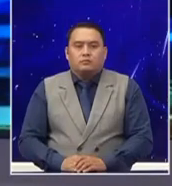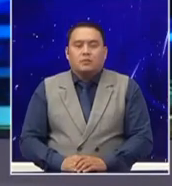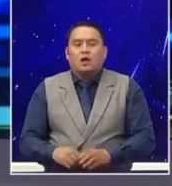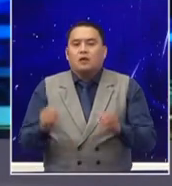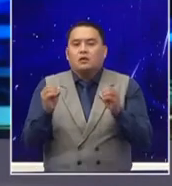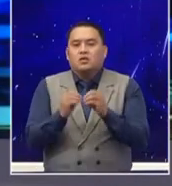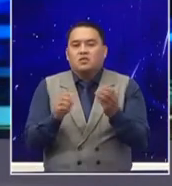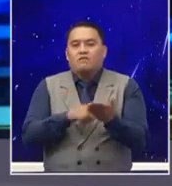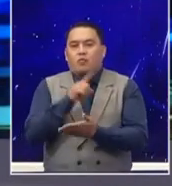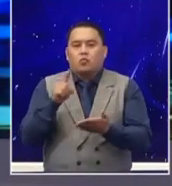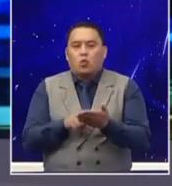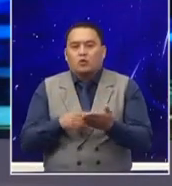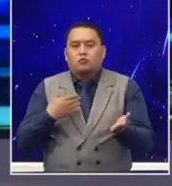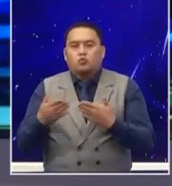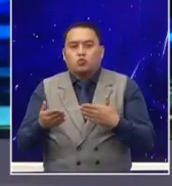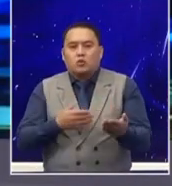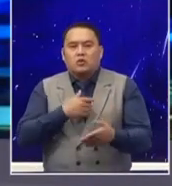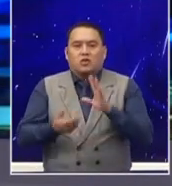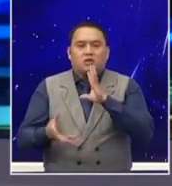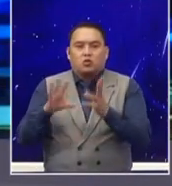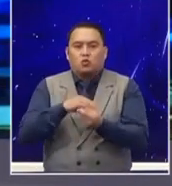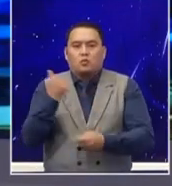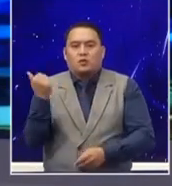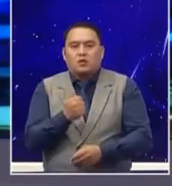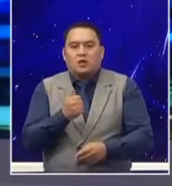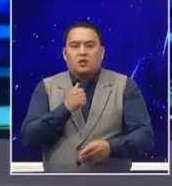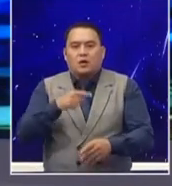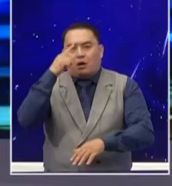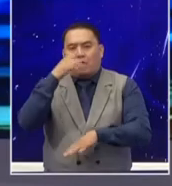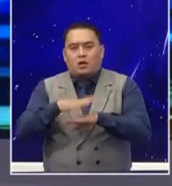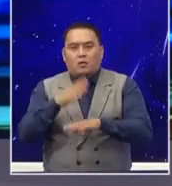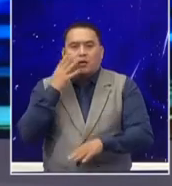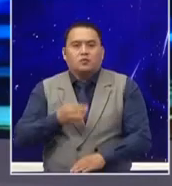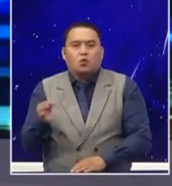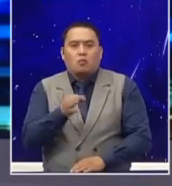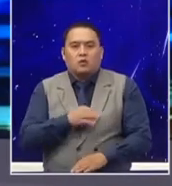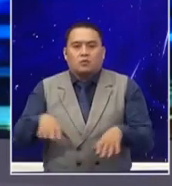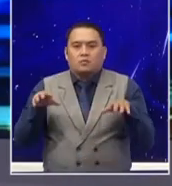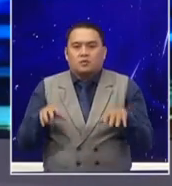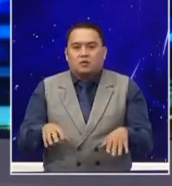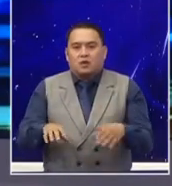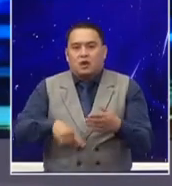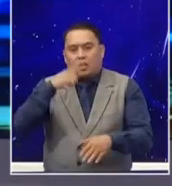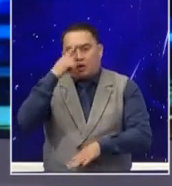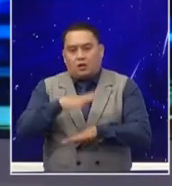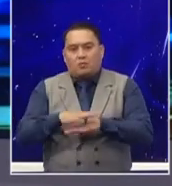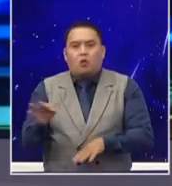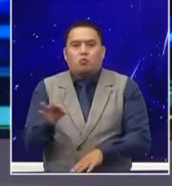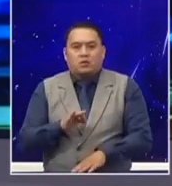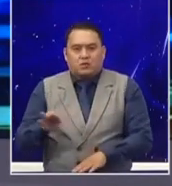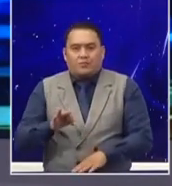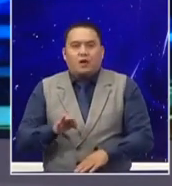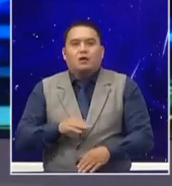Порядка 10 вопросов обсудили по итогам недели на рабочем аппаратном заседании в Акимате Алматинской области под председательством акима Амандыка